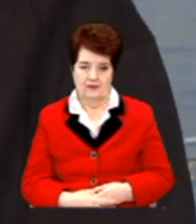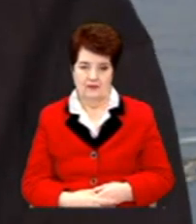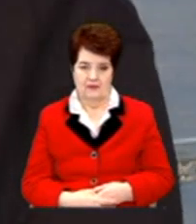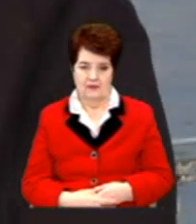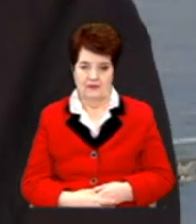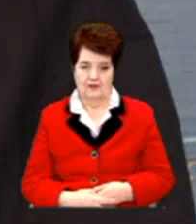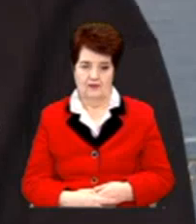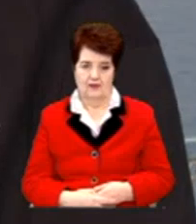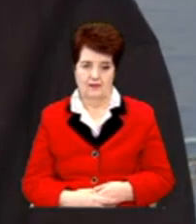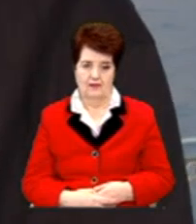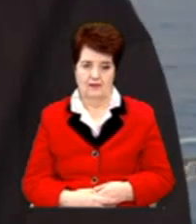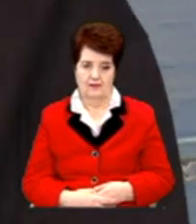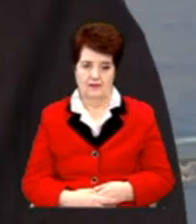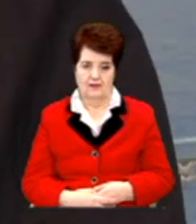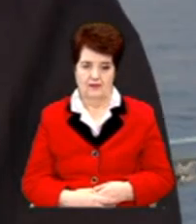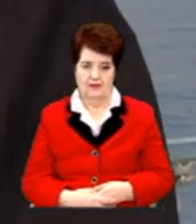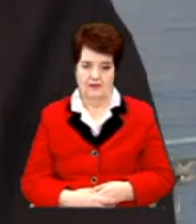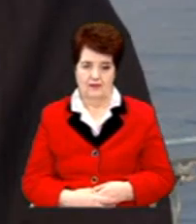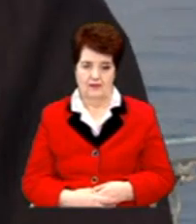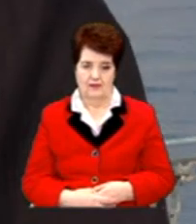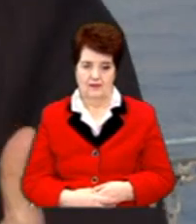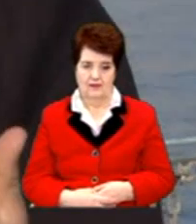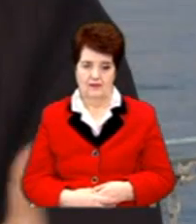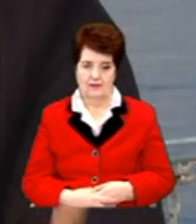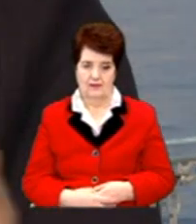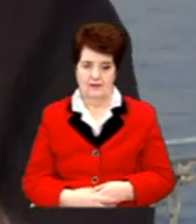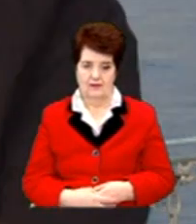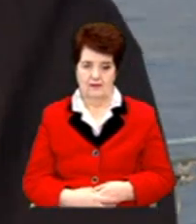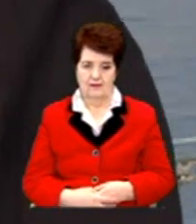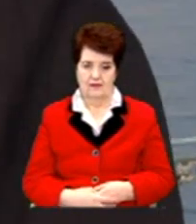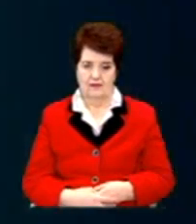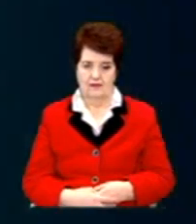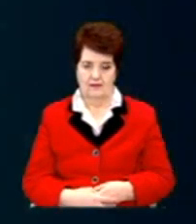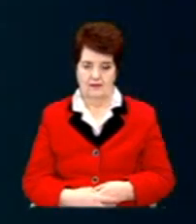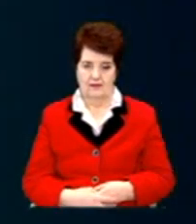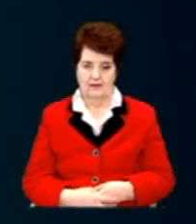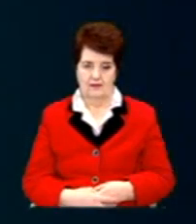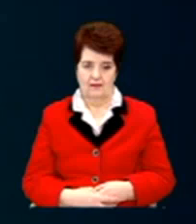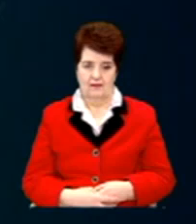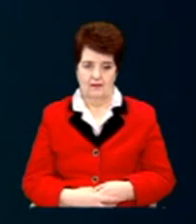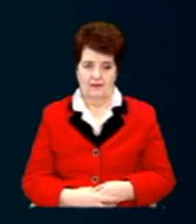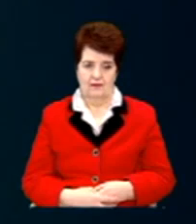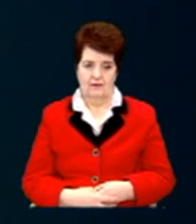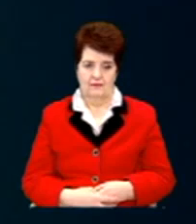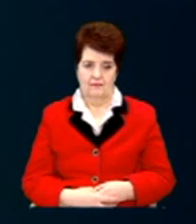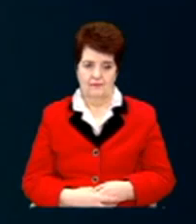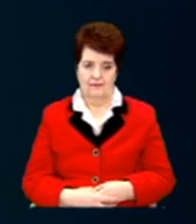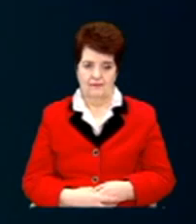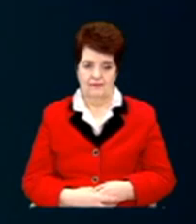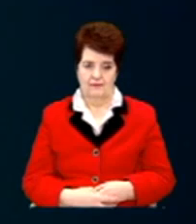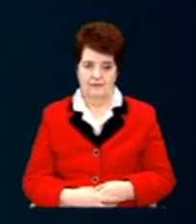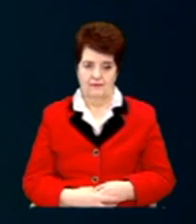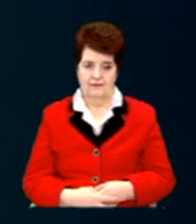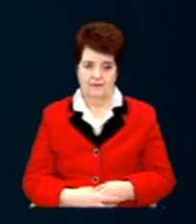our plastic in particular is ubiquitous. It's ubiquitous on land, so we'd be silly to think that there wouldn't